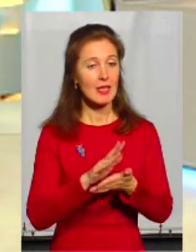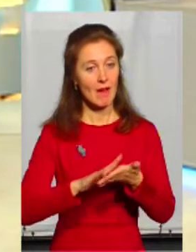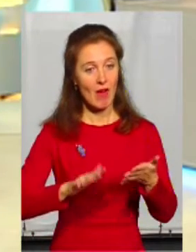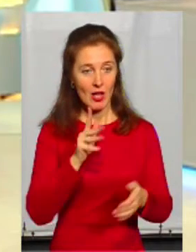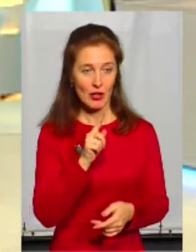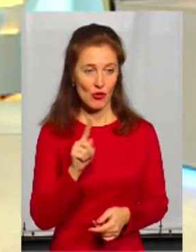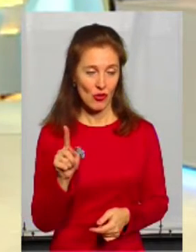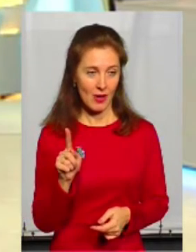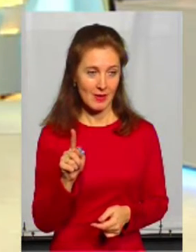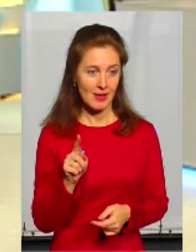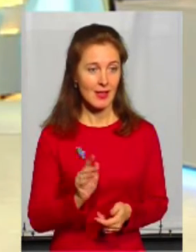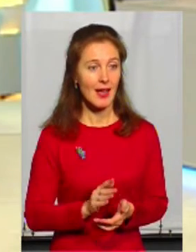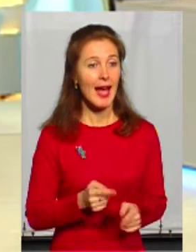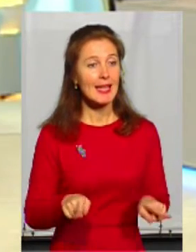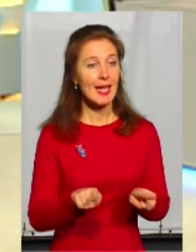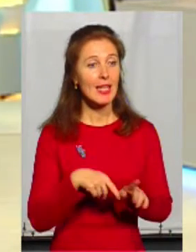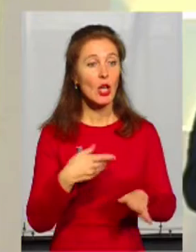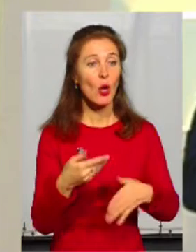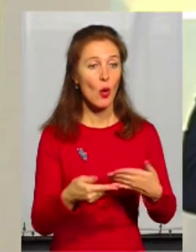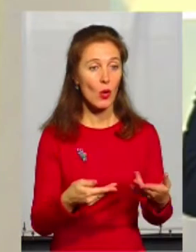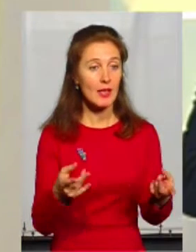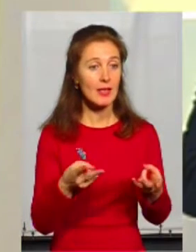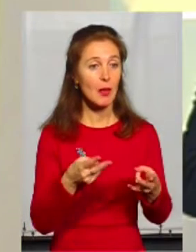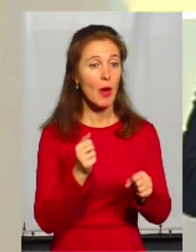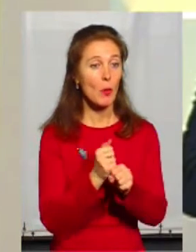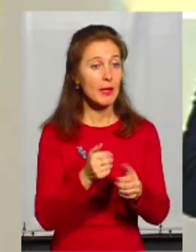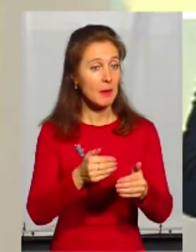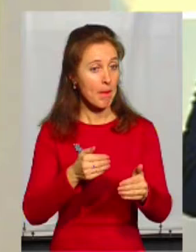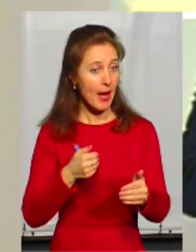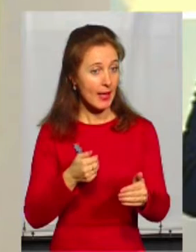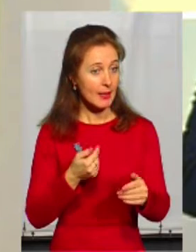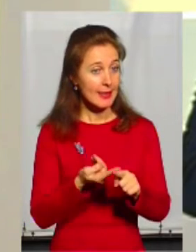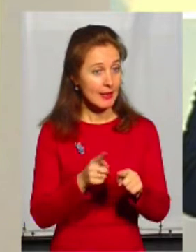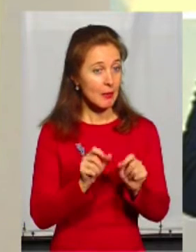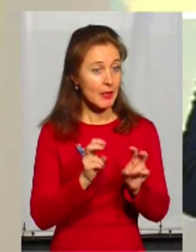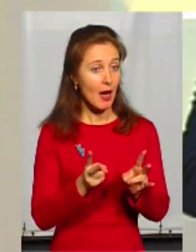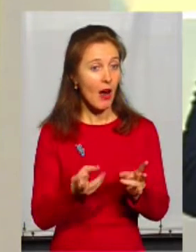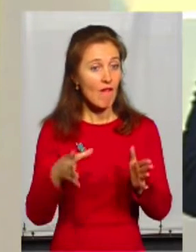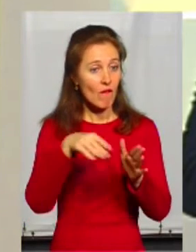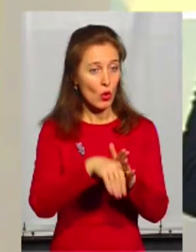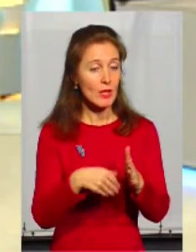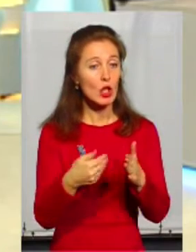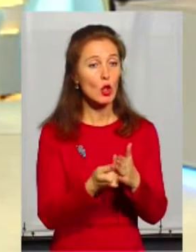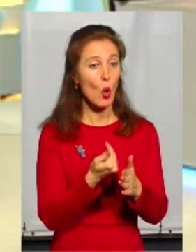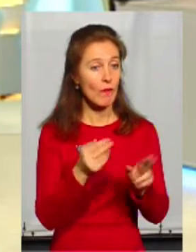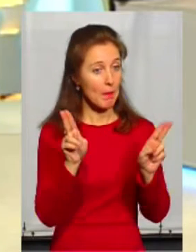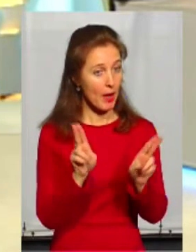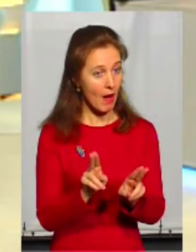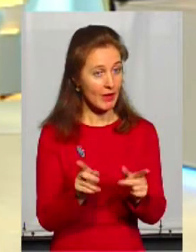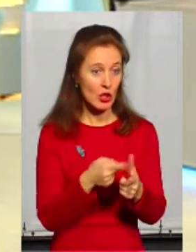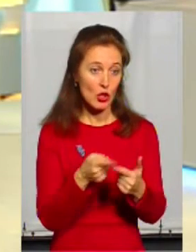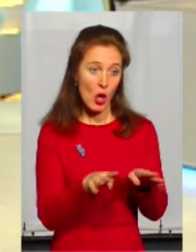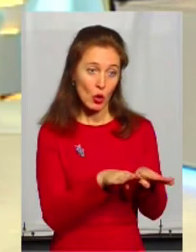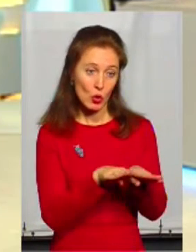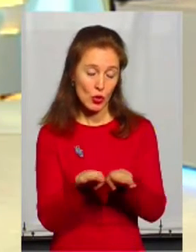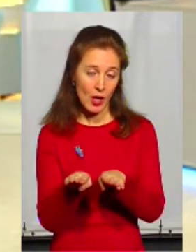час. А доречніше такі кроки робити перед тим, як вводити нові правила, чи потрібно це робити одночасно? Ну, от, напевно, вести